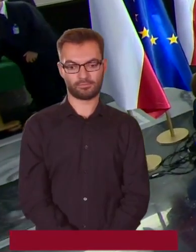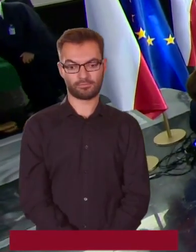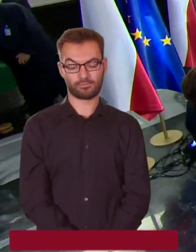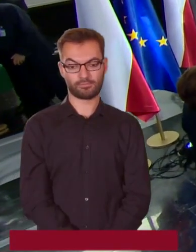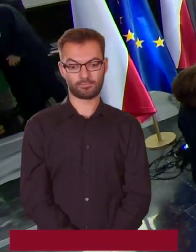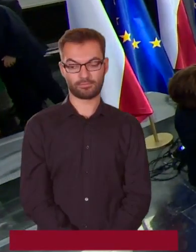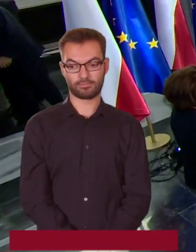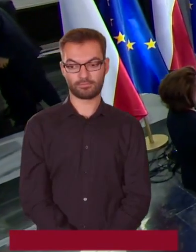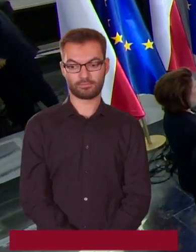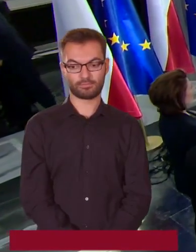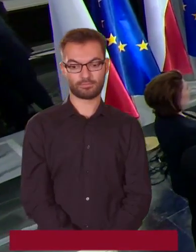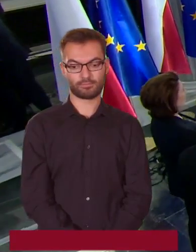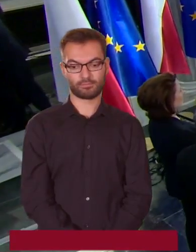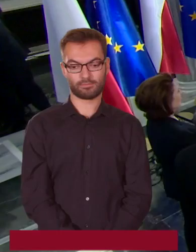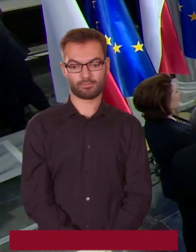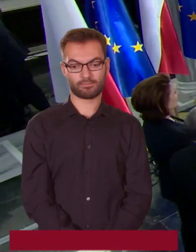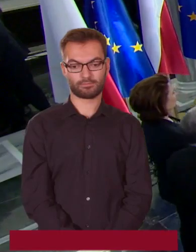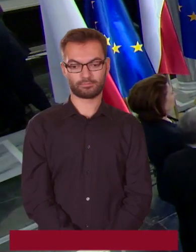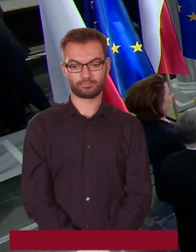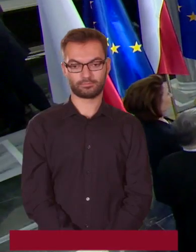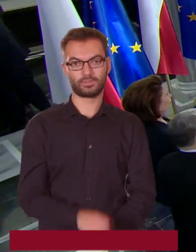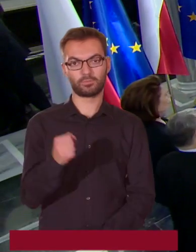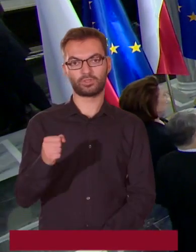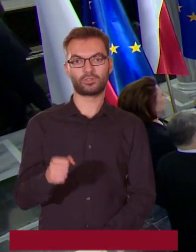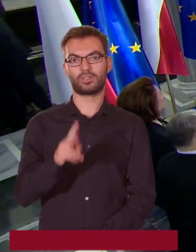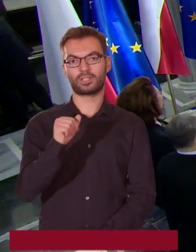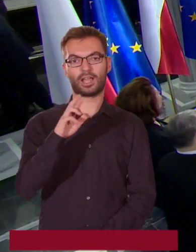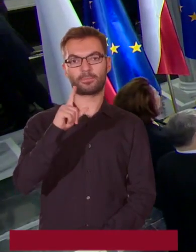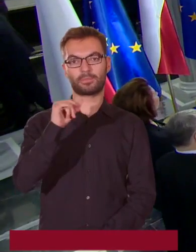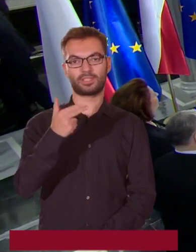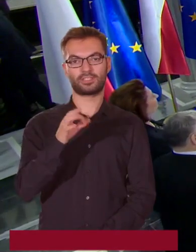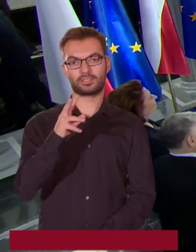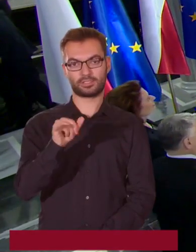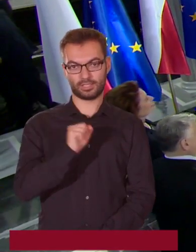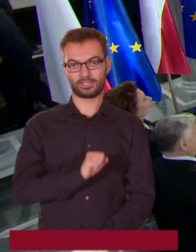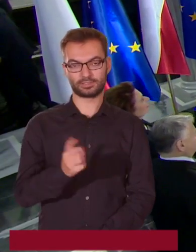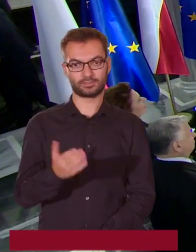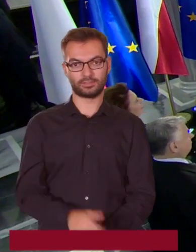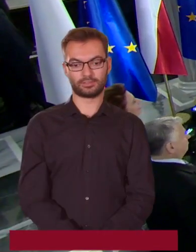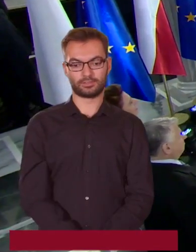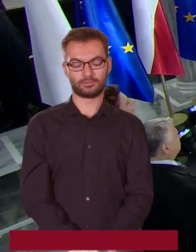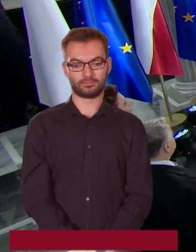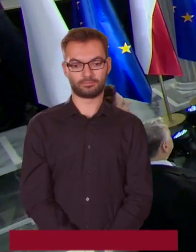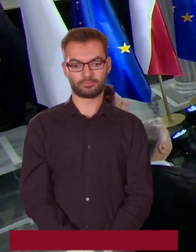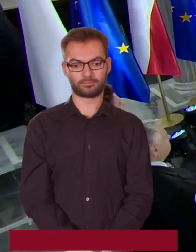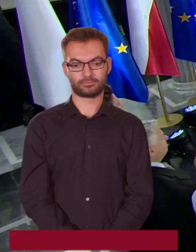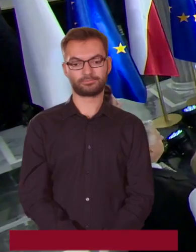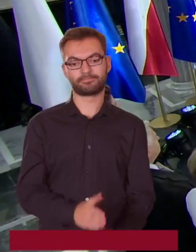Czy pan poseł Włodzimierz Karpiński jest obecny? To poproszę pana Mieczysława Kasprzaka.